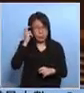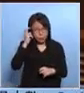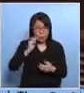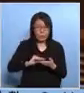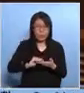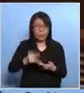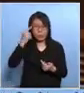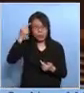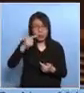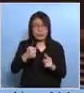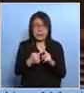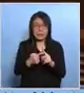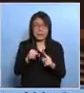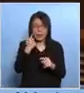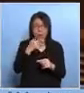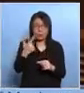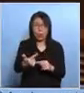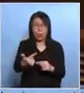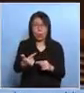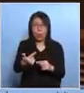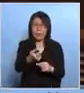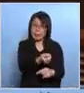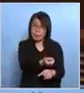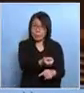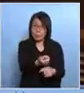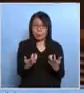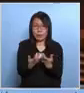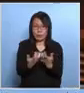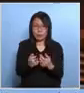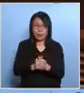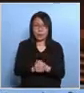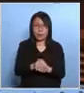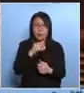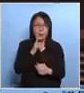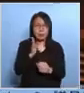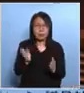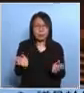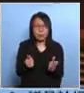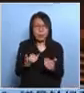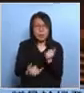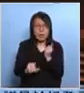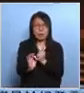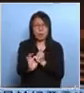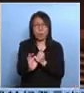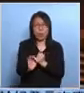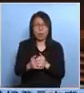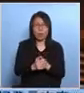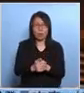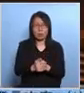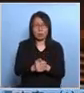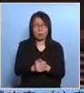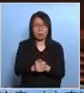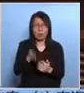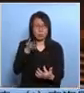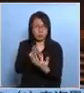想你的人口是多還是少。如果你不是鼓勵生育的，那當然是你就不會